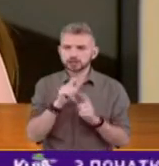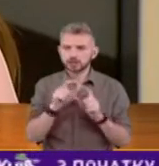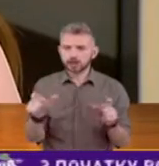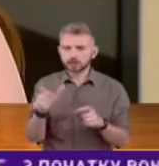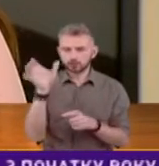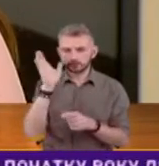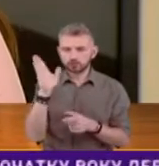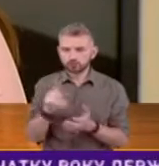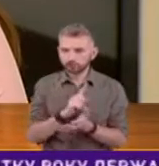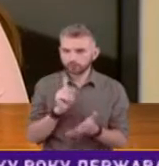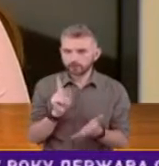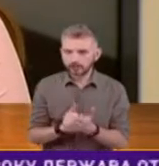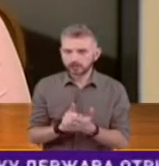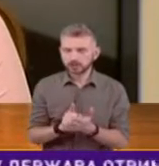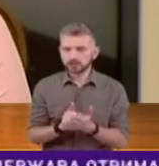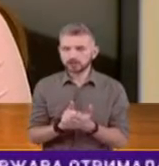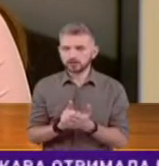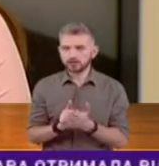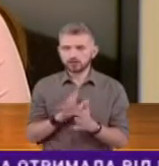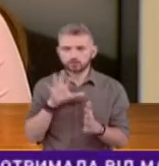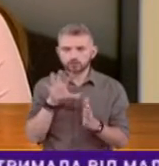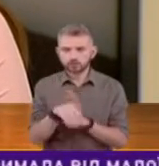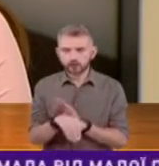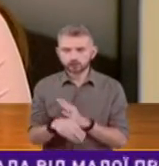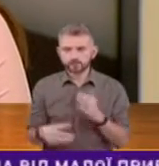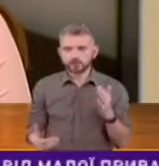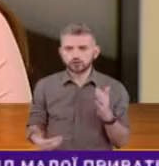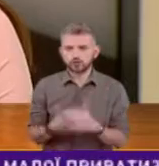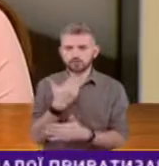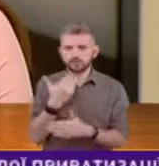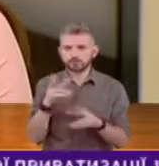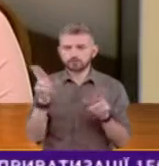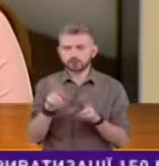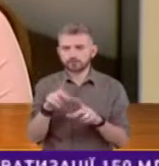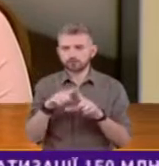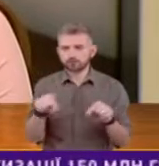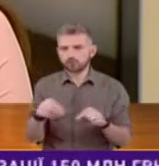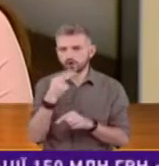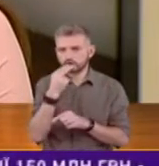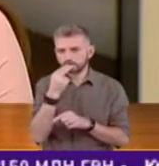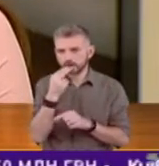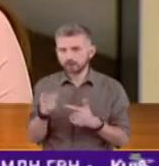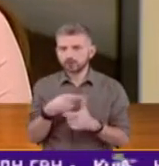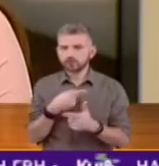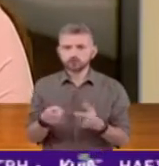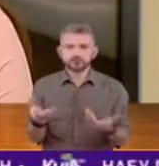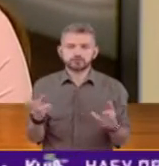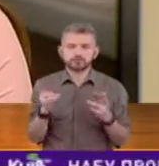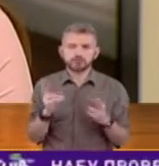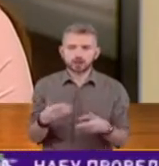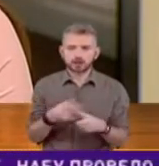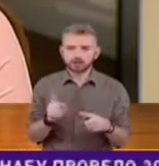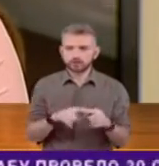будуть зобов'язані впроваджувати нові правила шкільного харчування? Чи яким чином